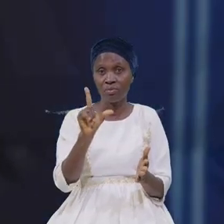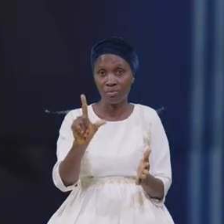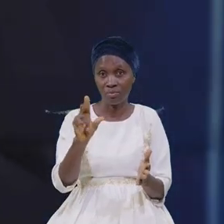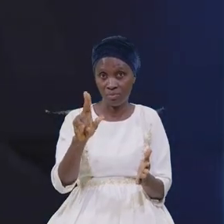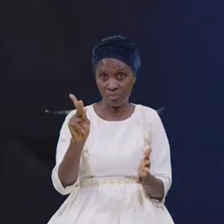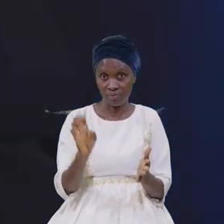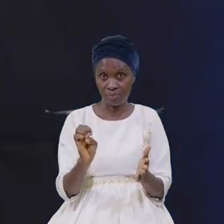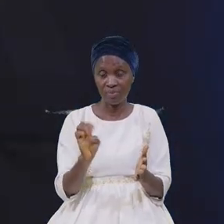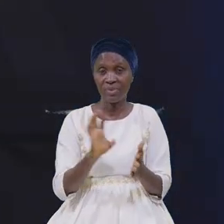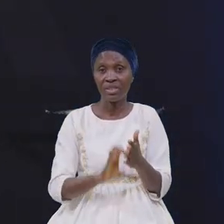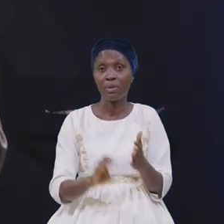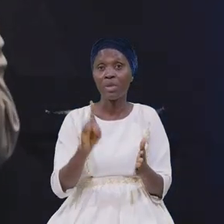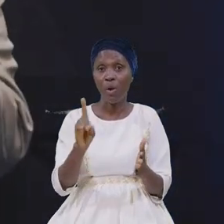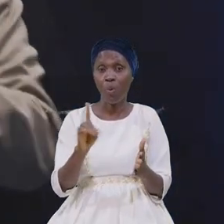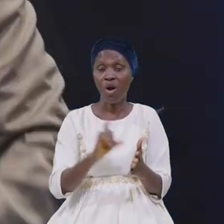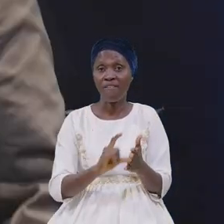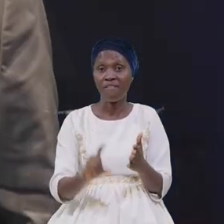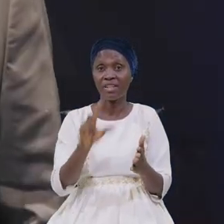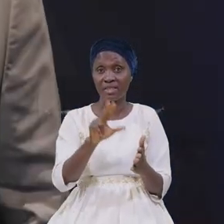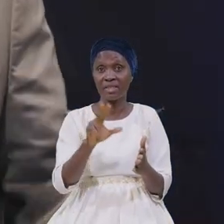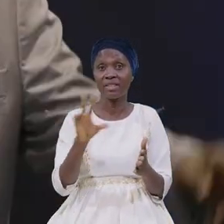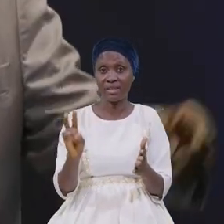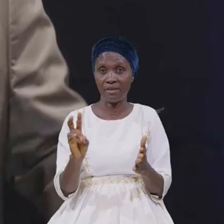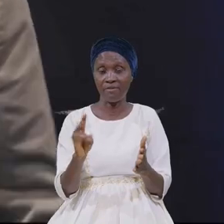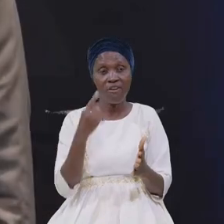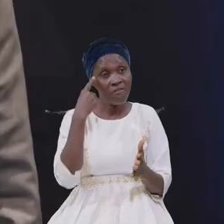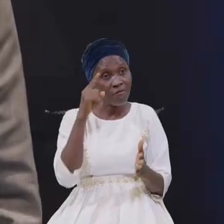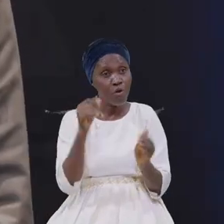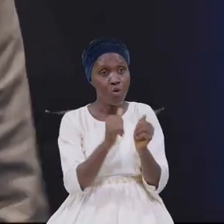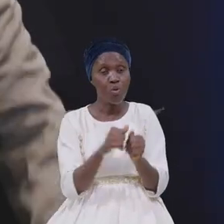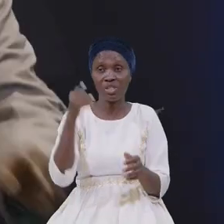Luc 1, 37.